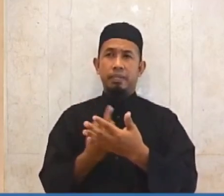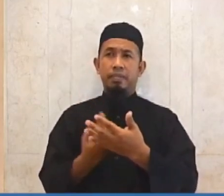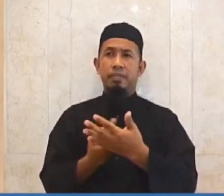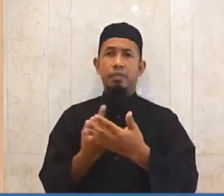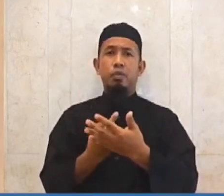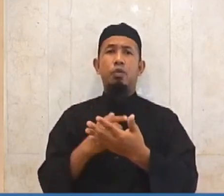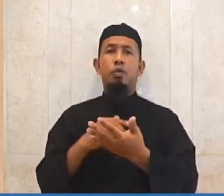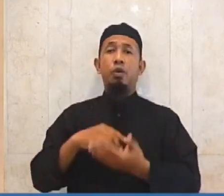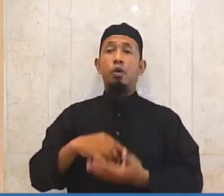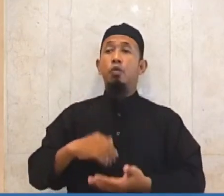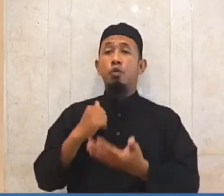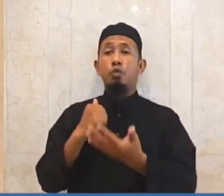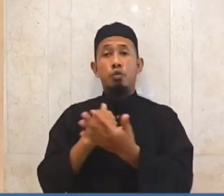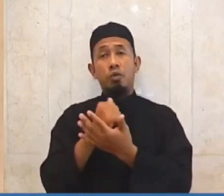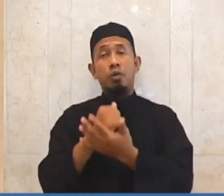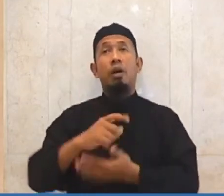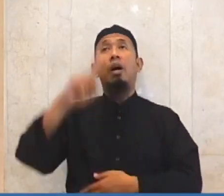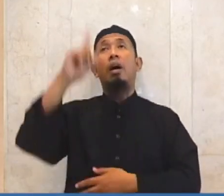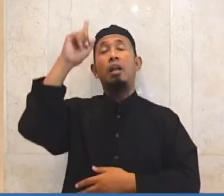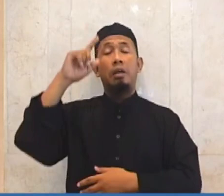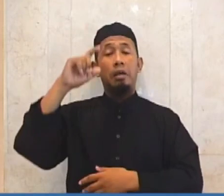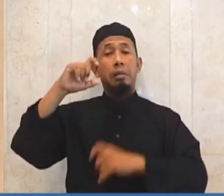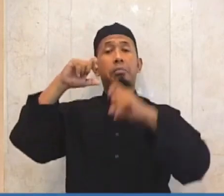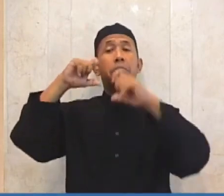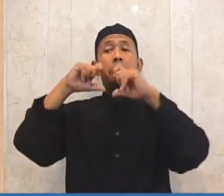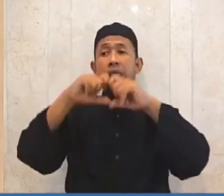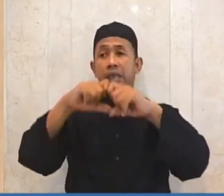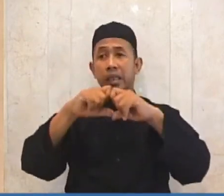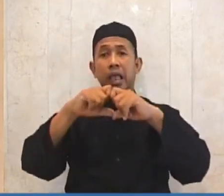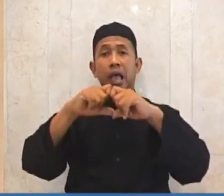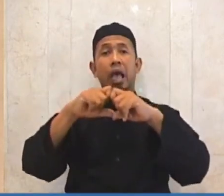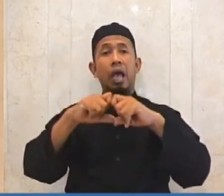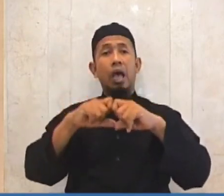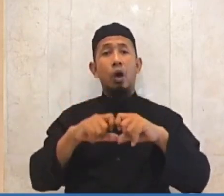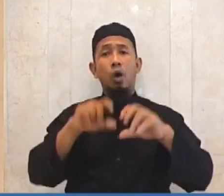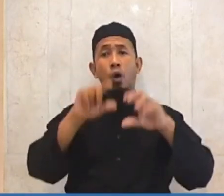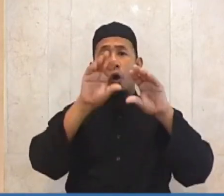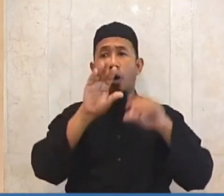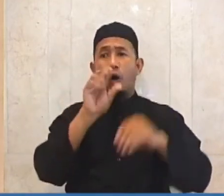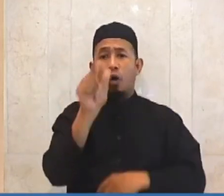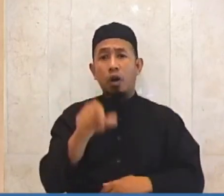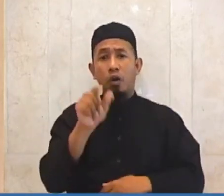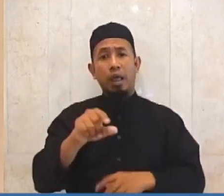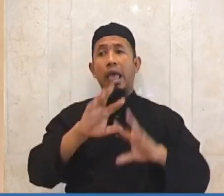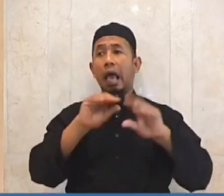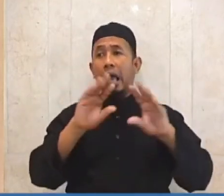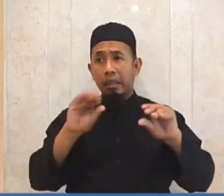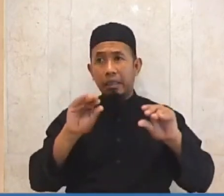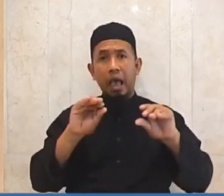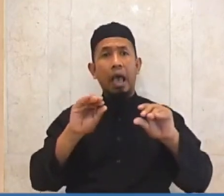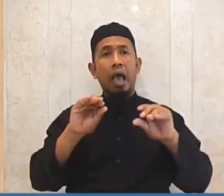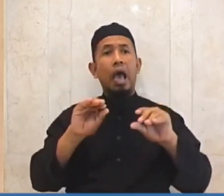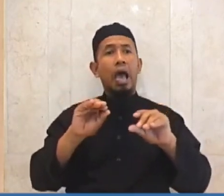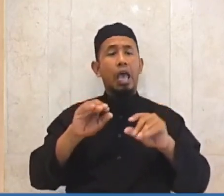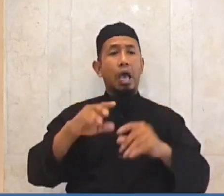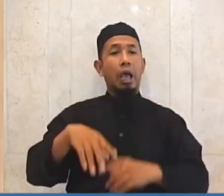Sesungguhnya Allah mencintai orang-orang yang bekerja dan mengerjakannya secara